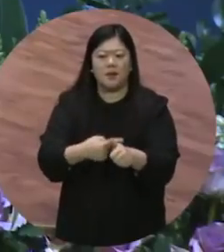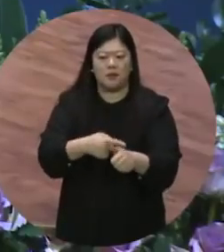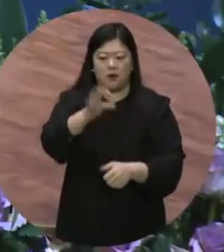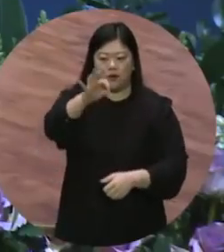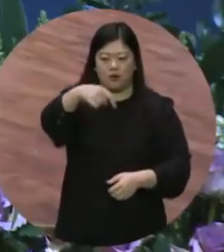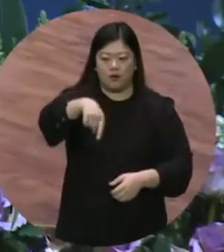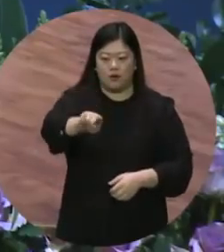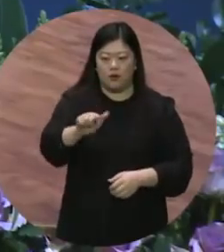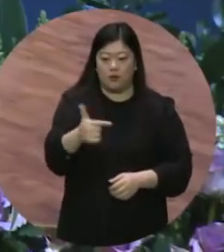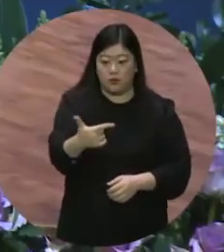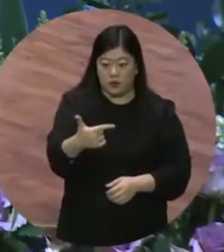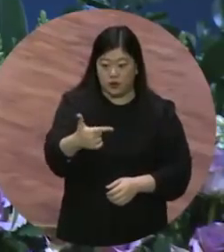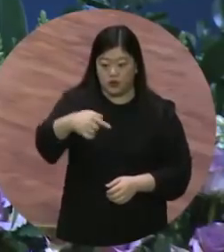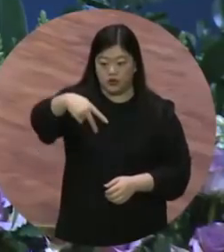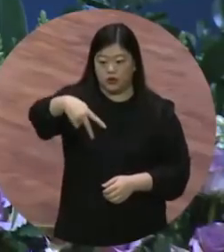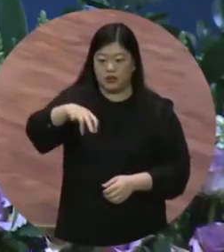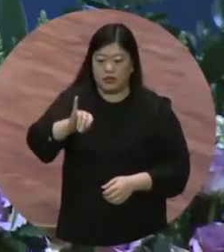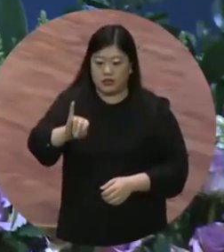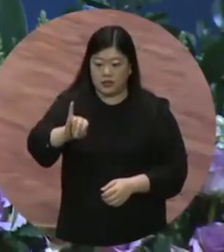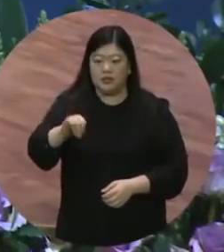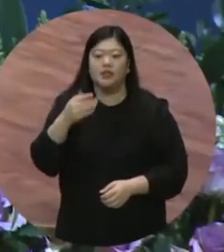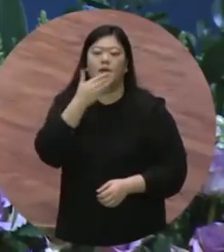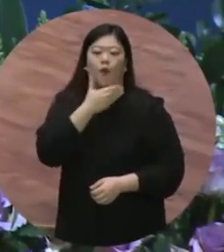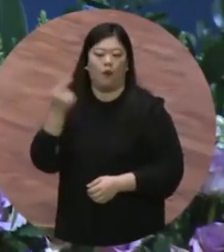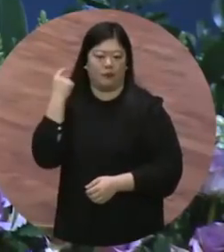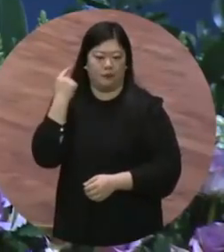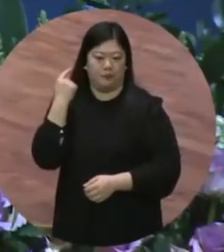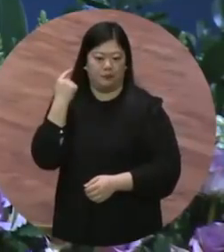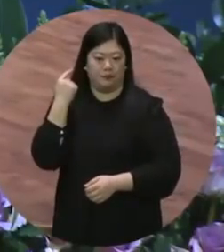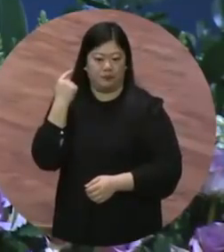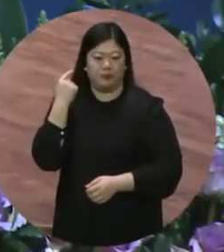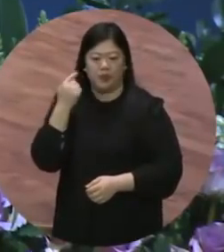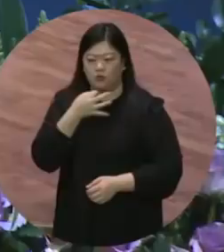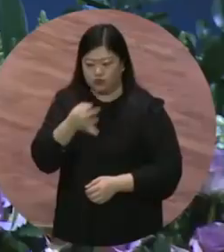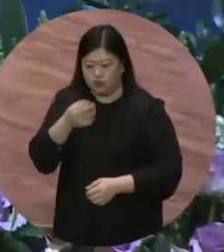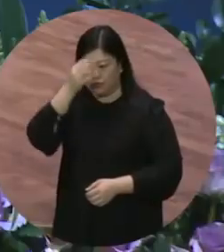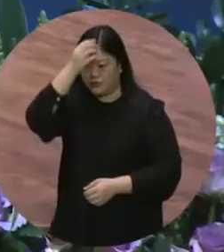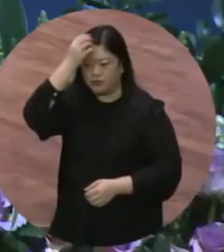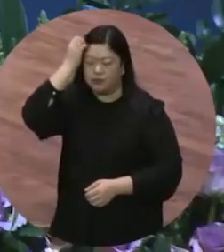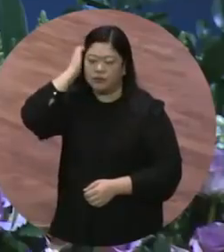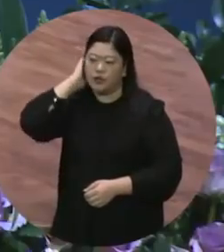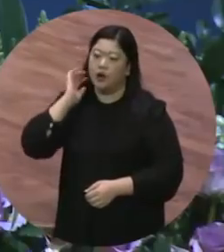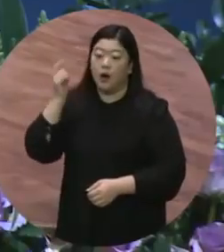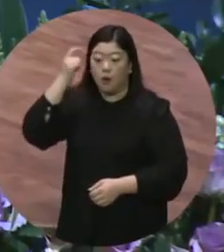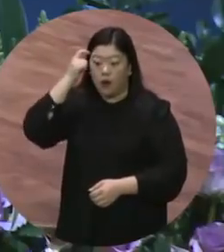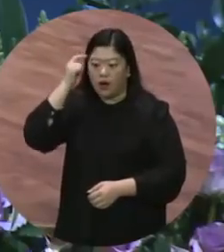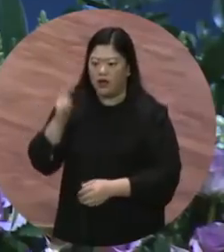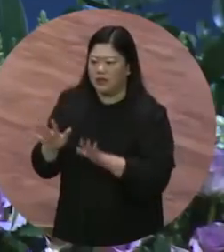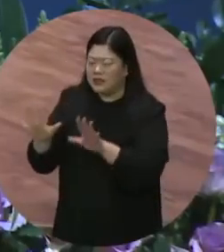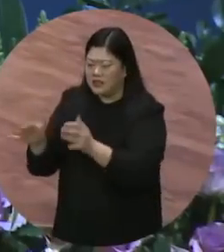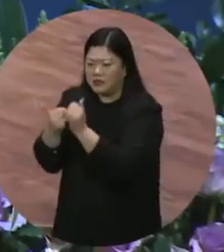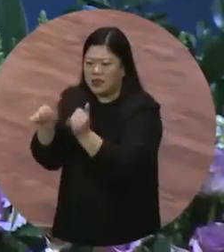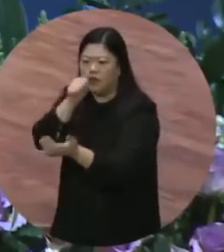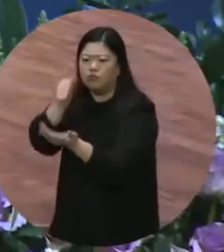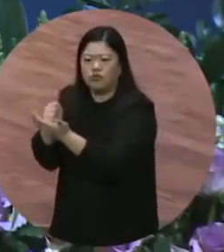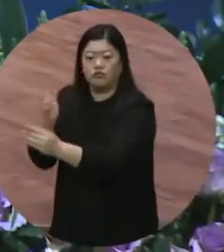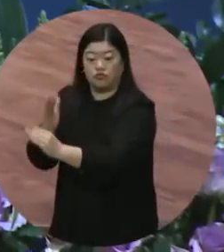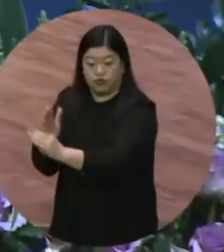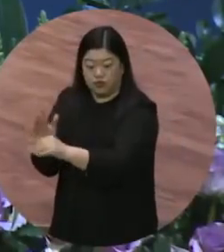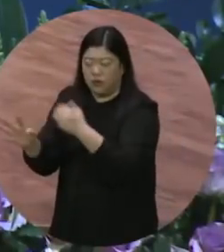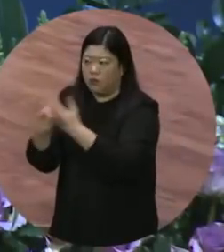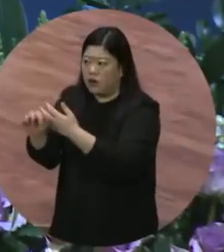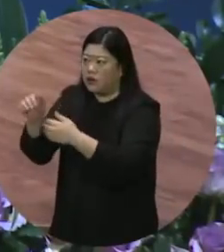성경은 여자의 후손이 와야 된다고 말합니다. 여자의 후손이 와야 인간의 죄가 해결되고